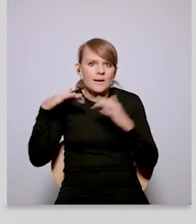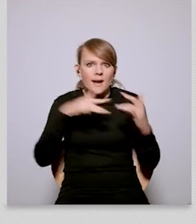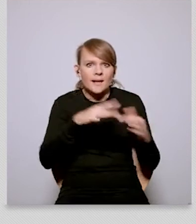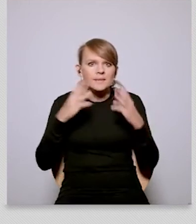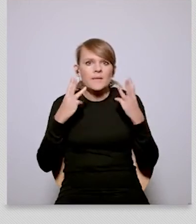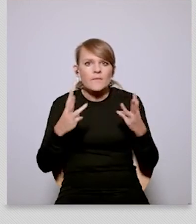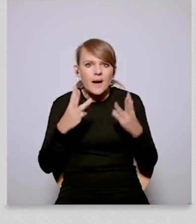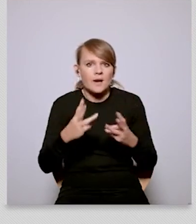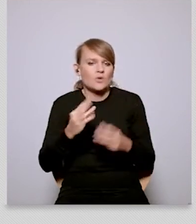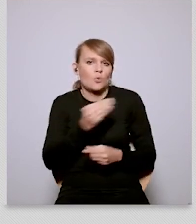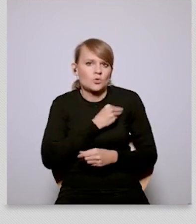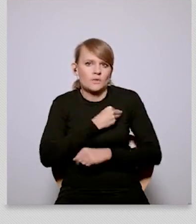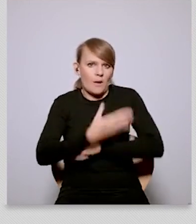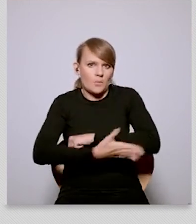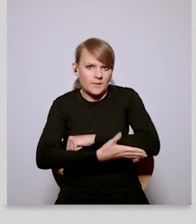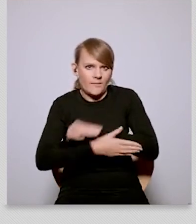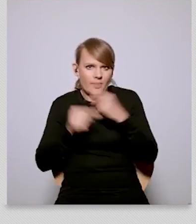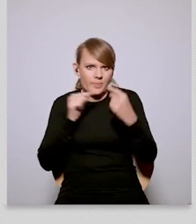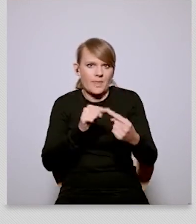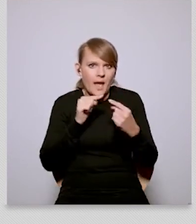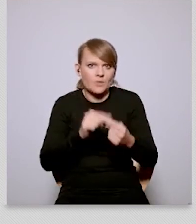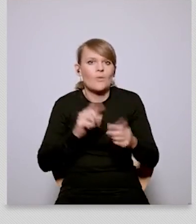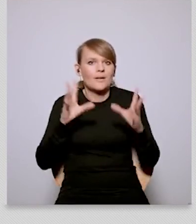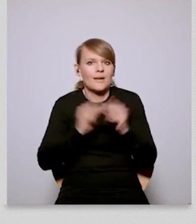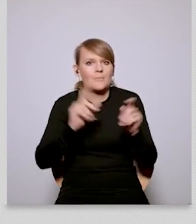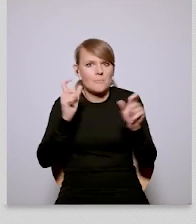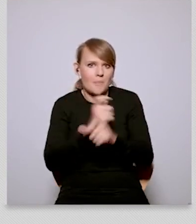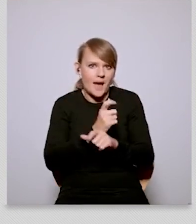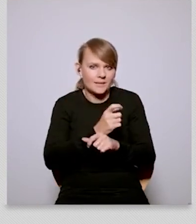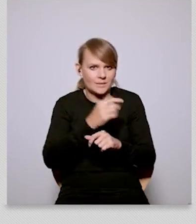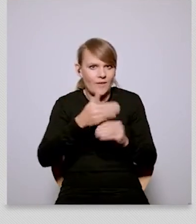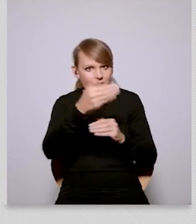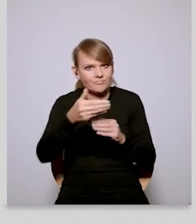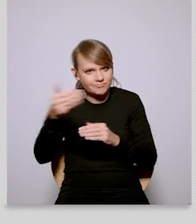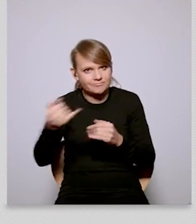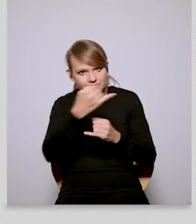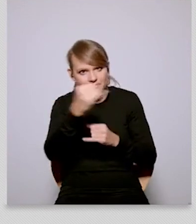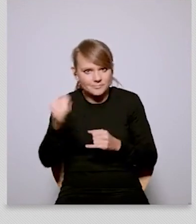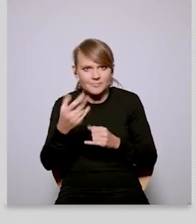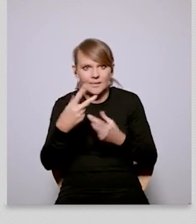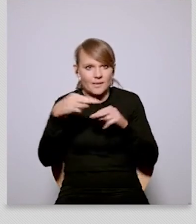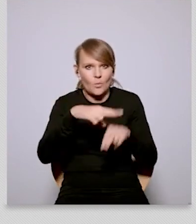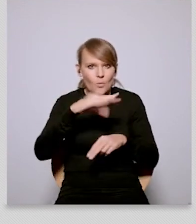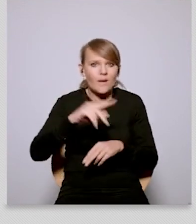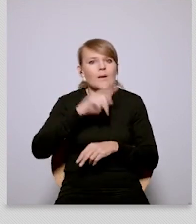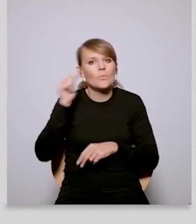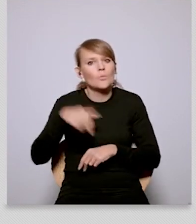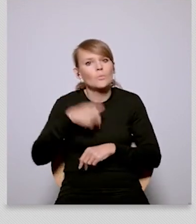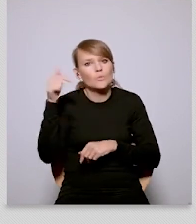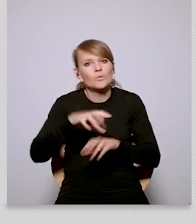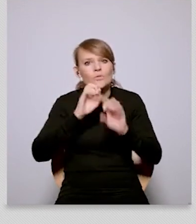podstawę dialogu również ze państwami trzecimi żeby wytłumaczyć czemu to robimy że to nie chodzi o pouczanie że to